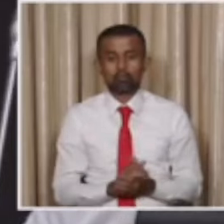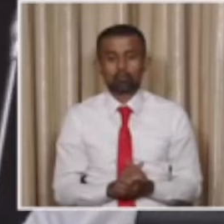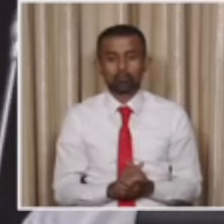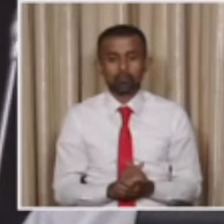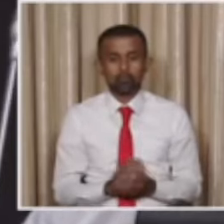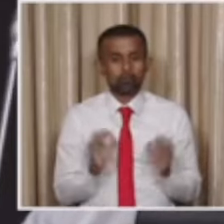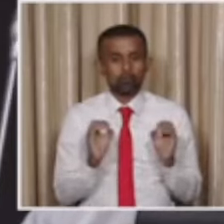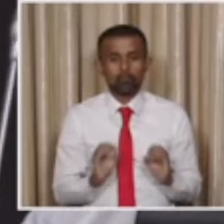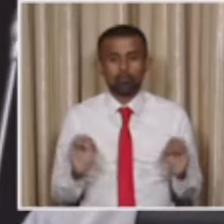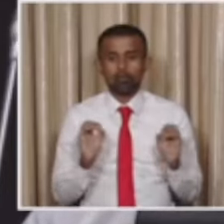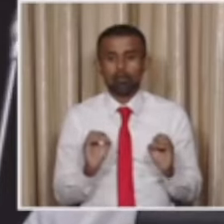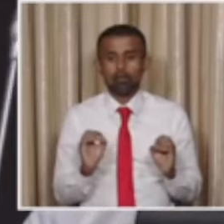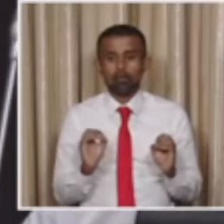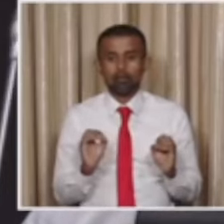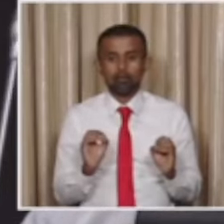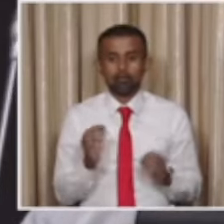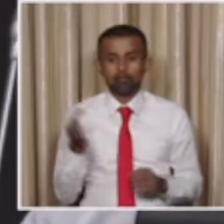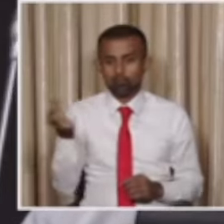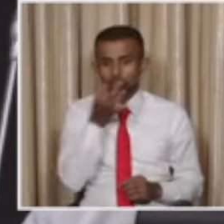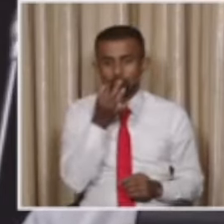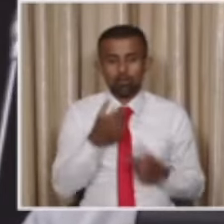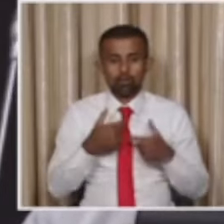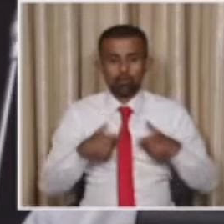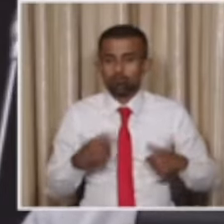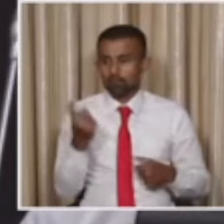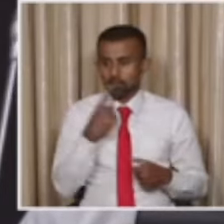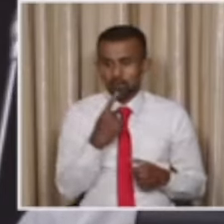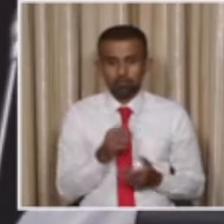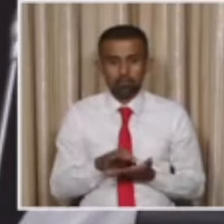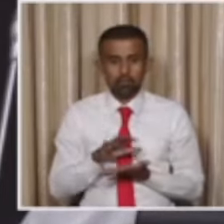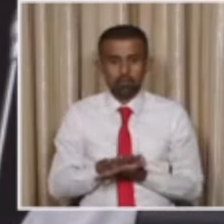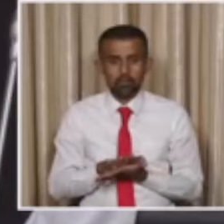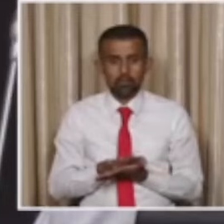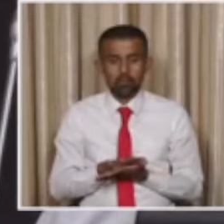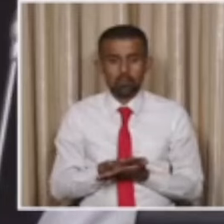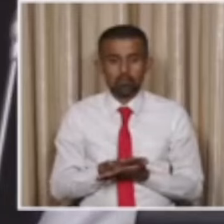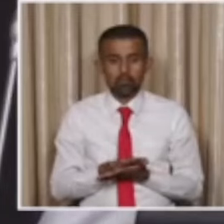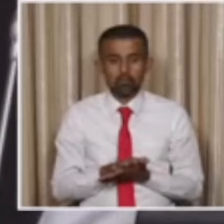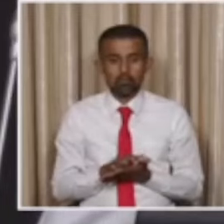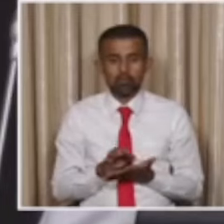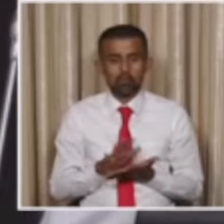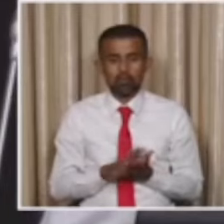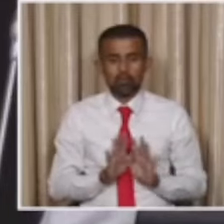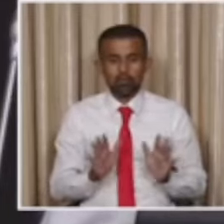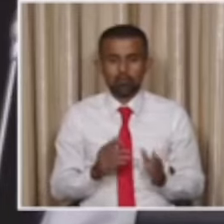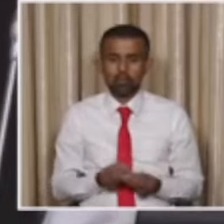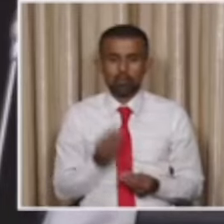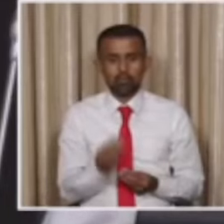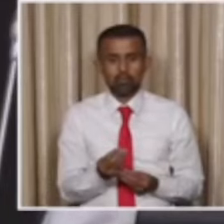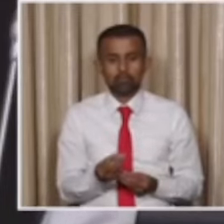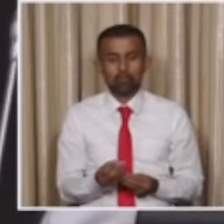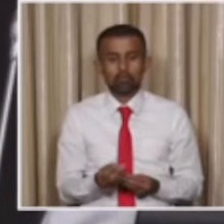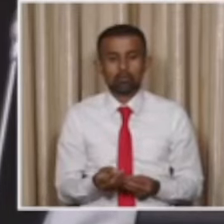ඒ මොකුත් නැහැ. පැමිණිල්ල නීතිඥයා ඉල්ලනකොට මට මේක තහවුරු කරන්න ඕන. වාර නියෝගය නෑ, තහවුරු ඕනේ නෑ. මං දෙන්න නියෝගය කියලා